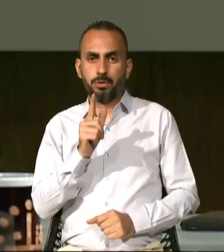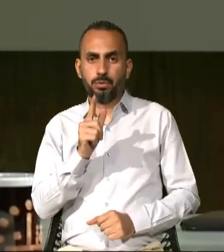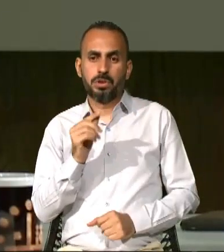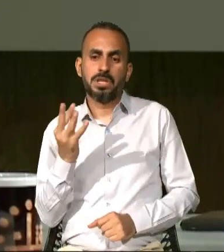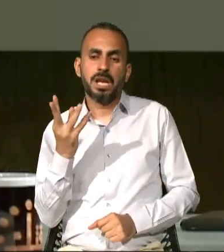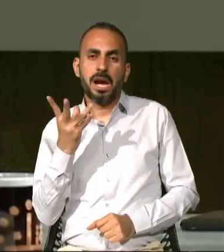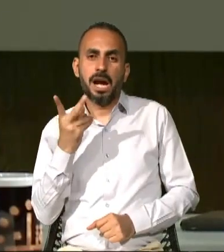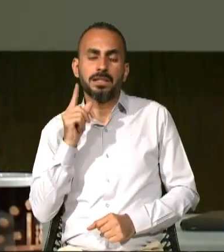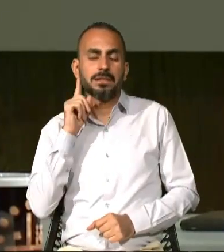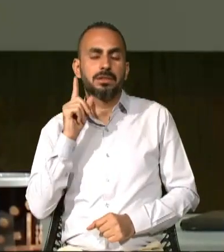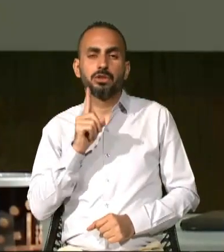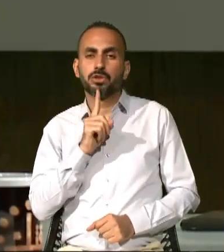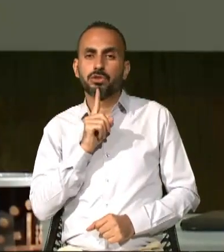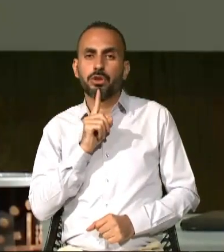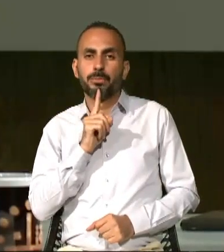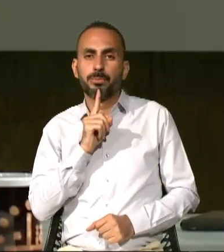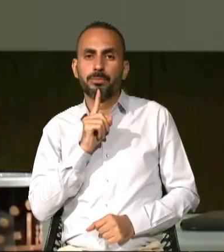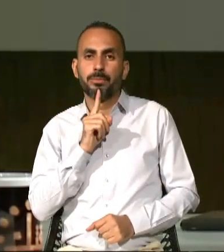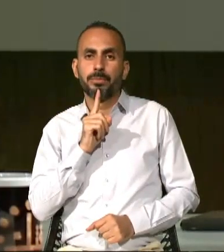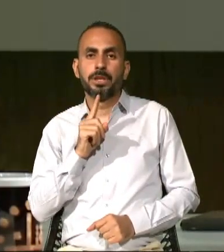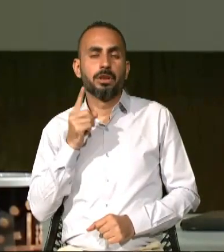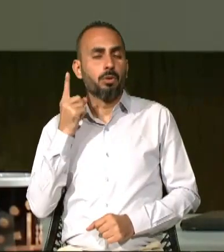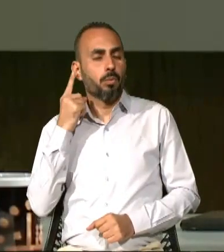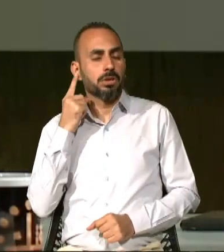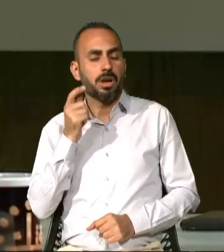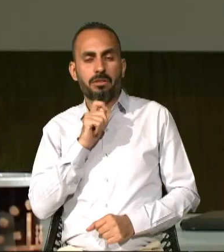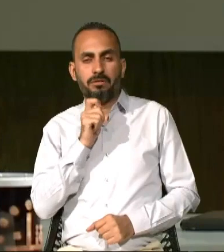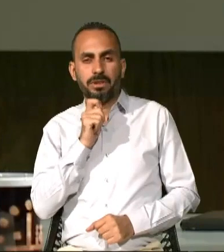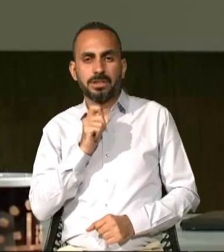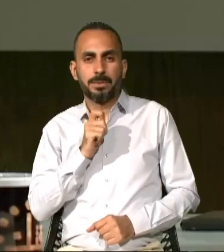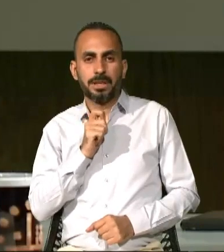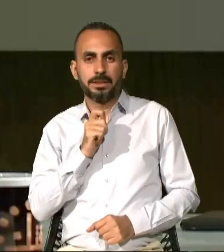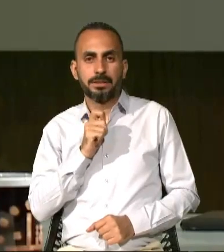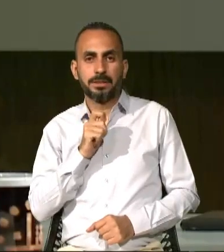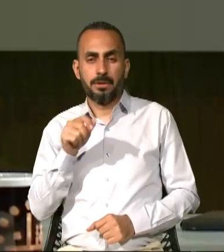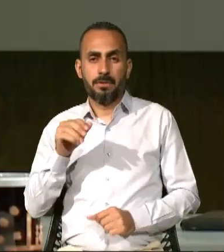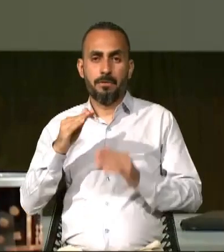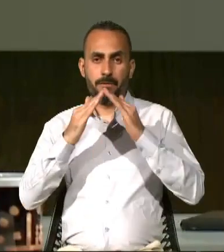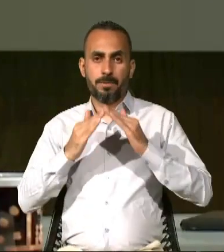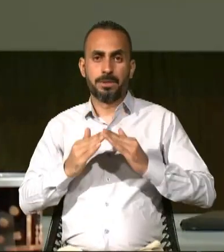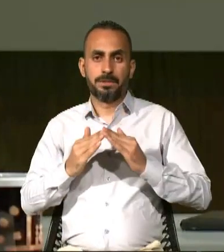الصم وضعاف السمع عددهم في